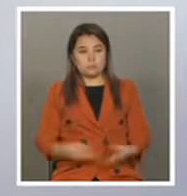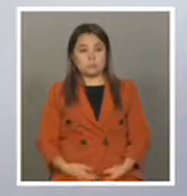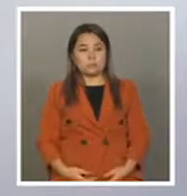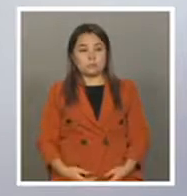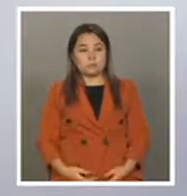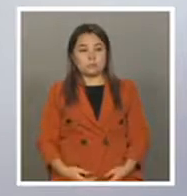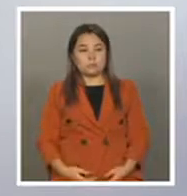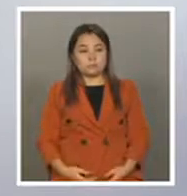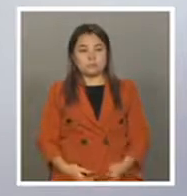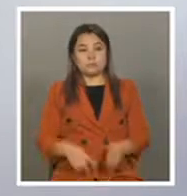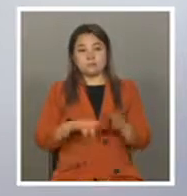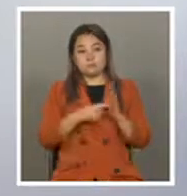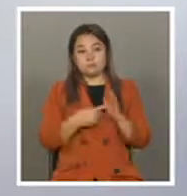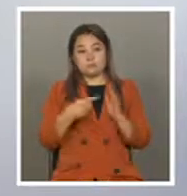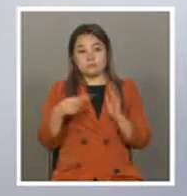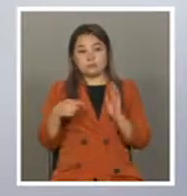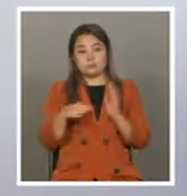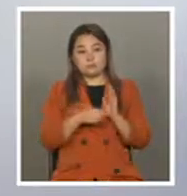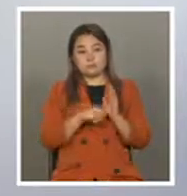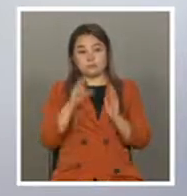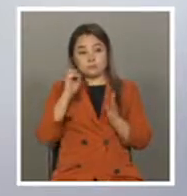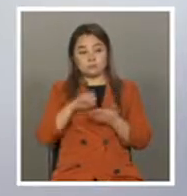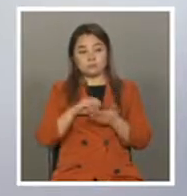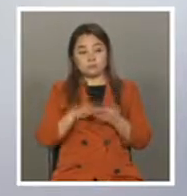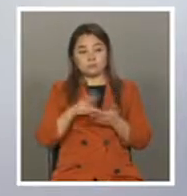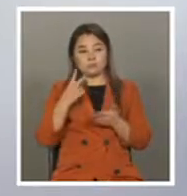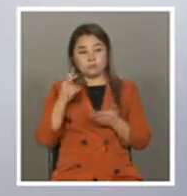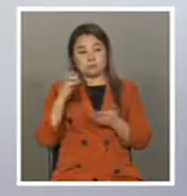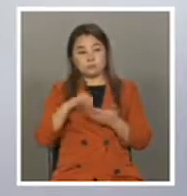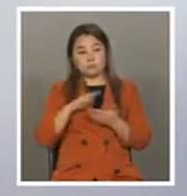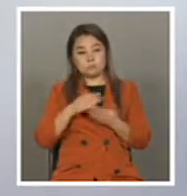көбейтінде де минус 6 беретін қандай да бір екі санды